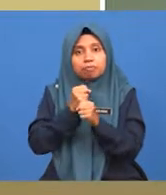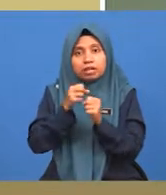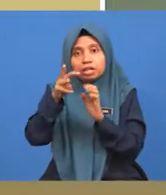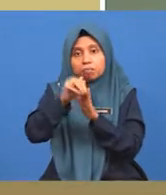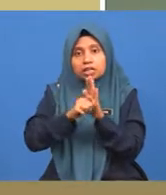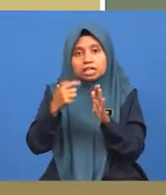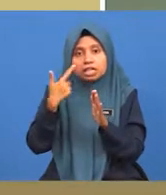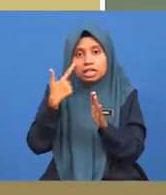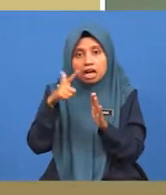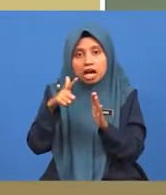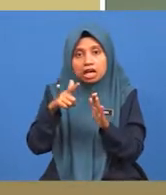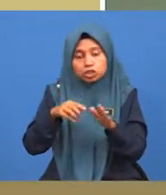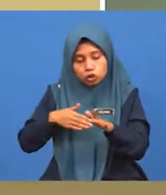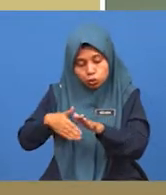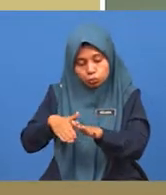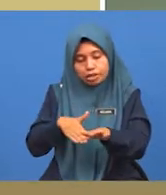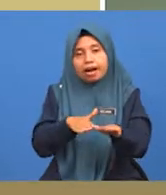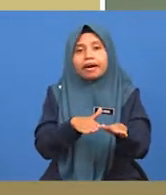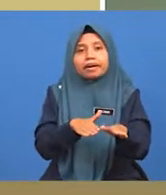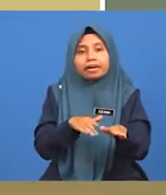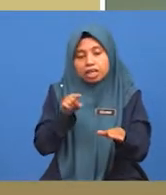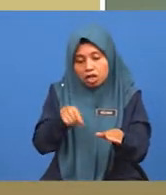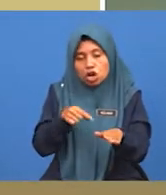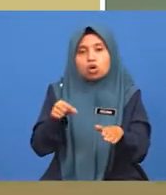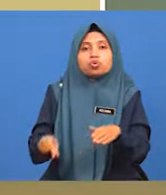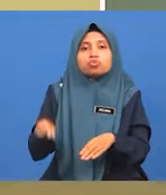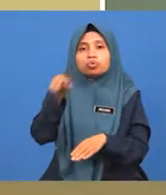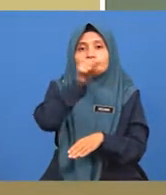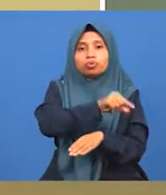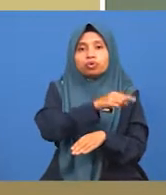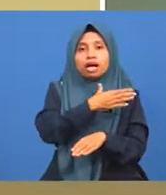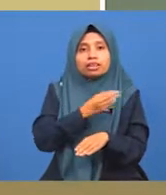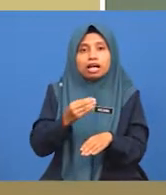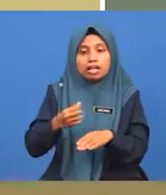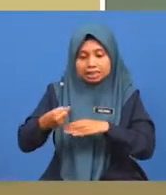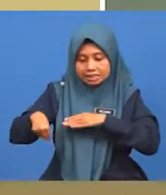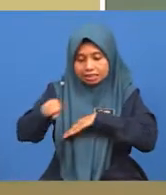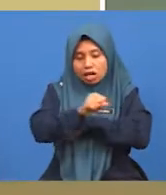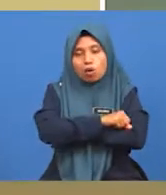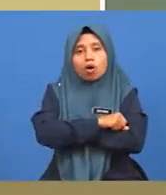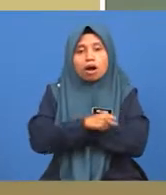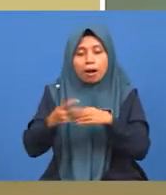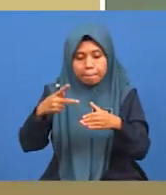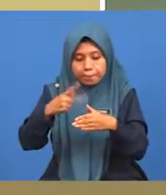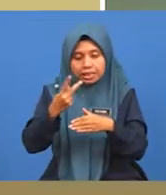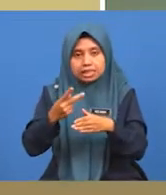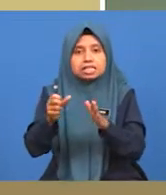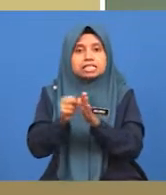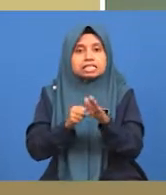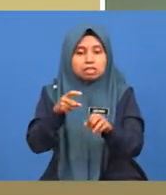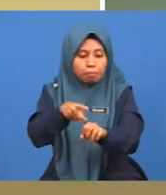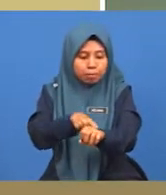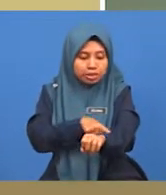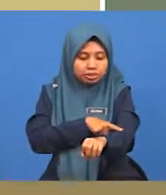Saya dapat melihat sungai, gunung dan sawah padi